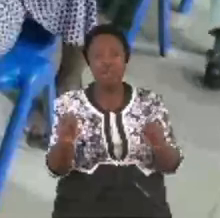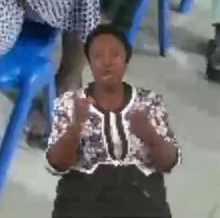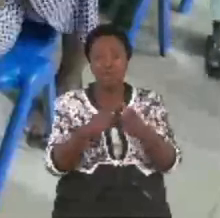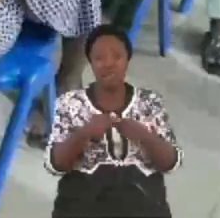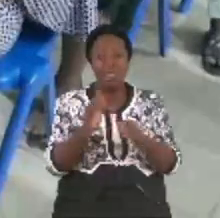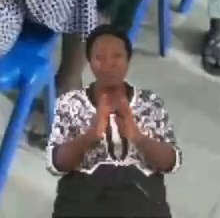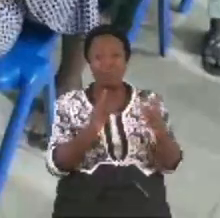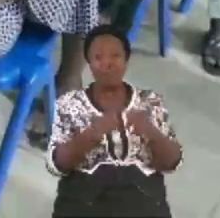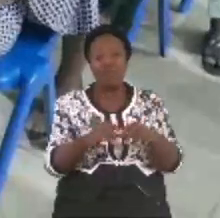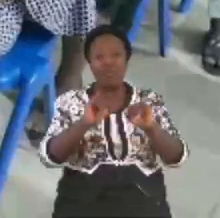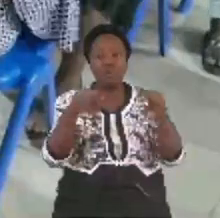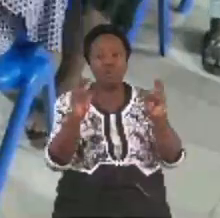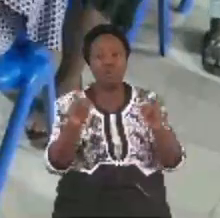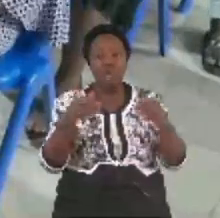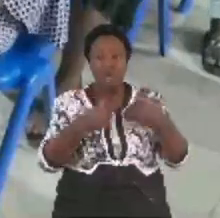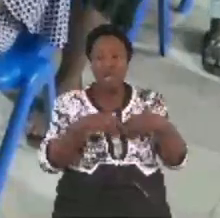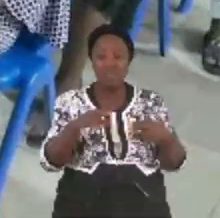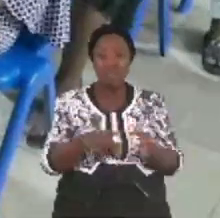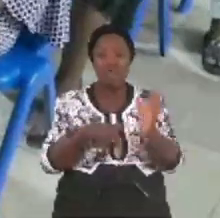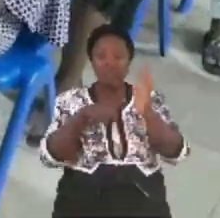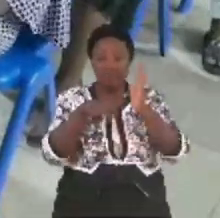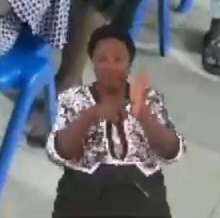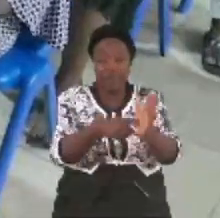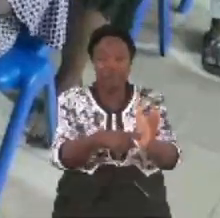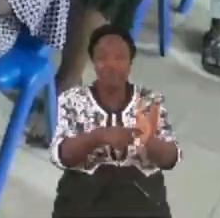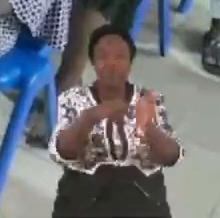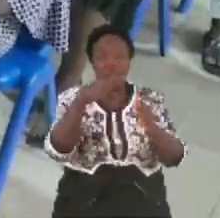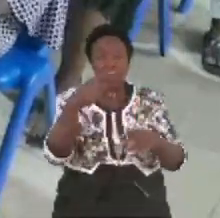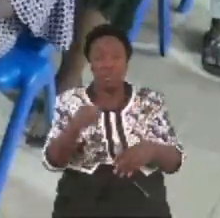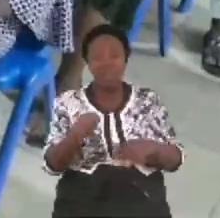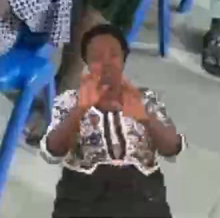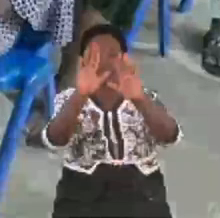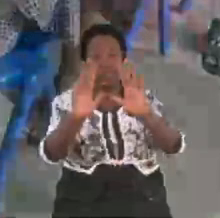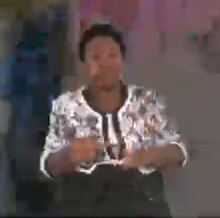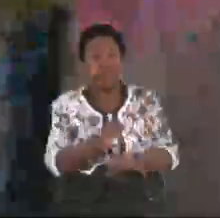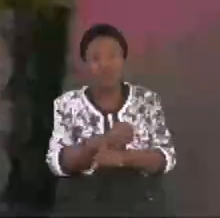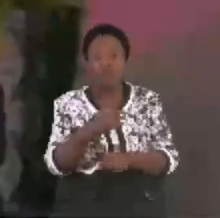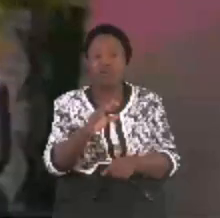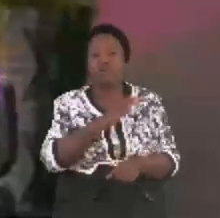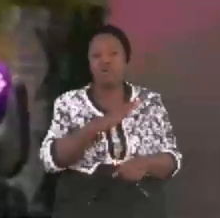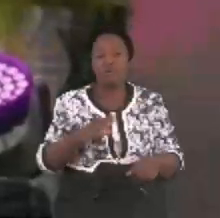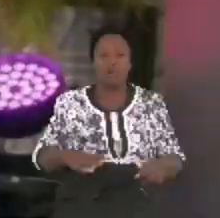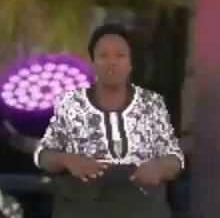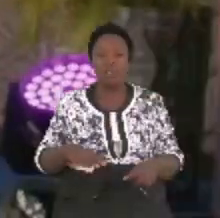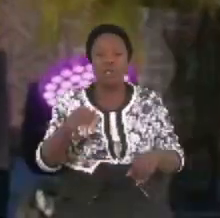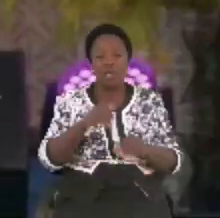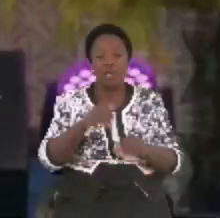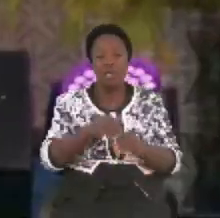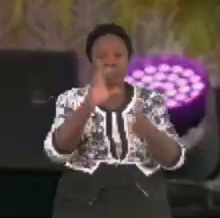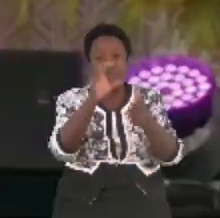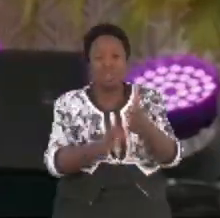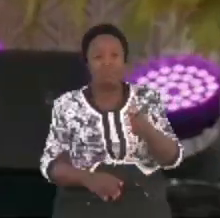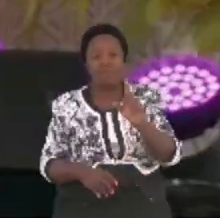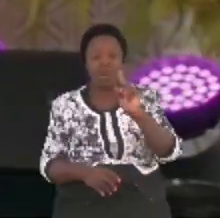saint Jean nous a révélé les miracles de Christ. Chapitre 1.